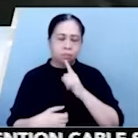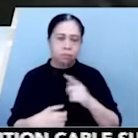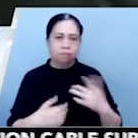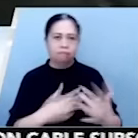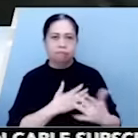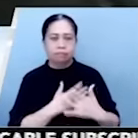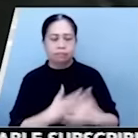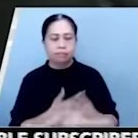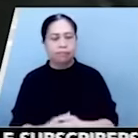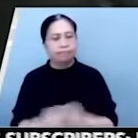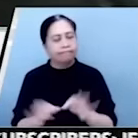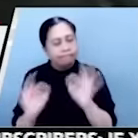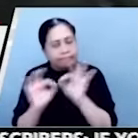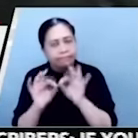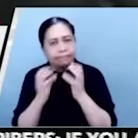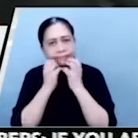So